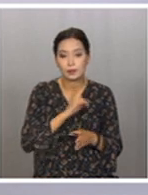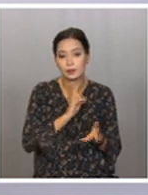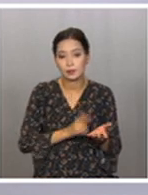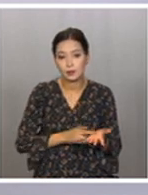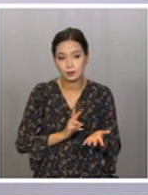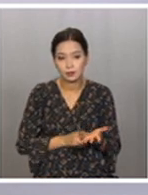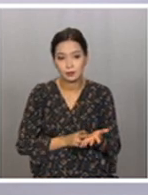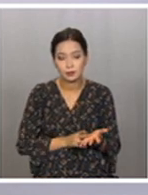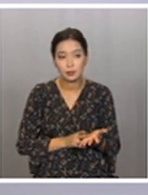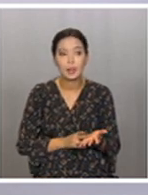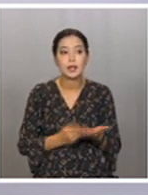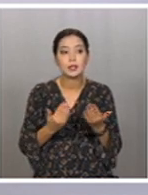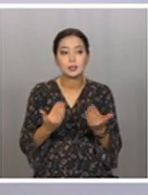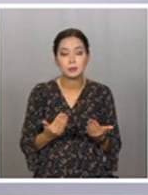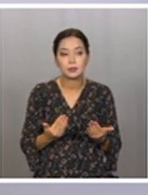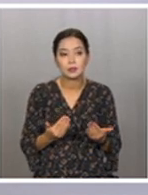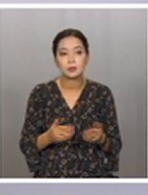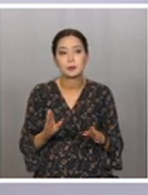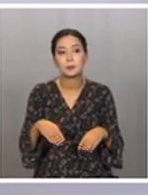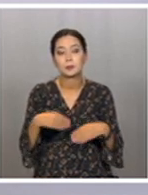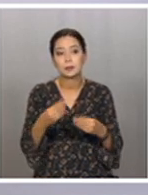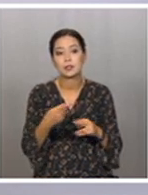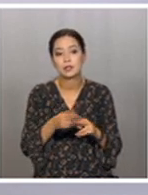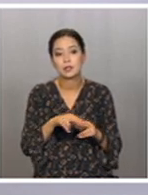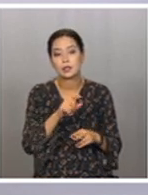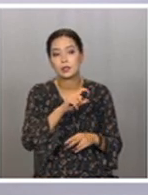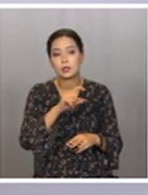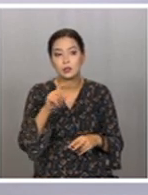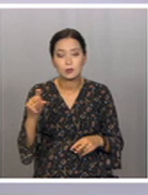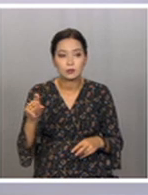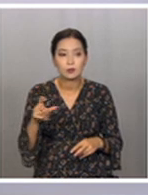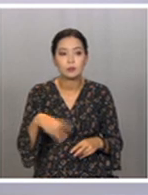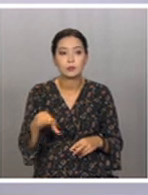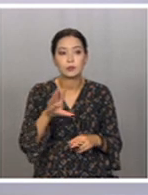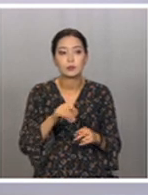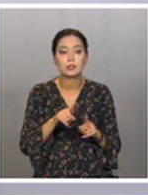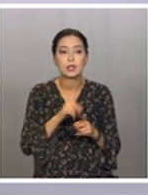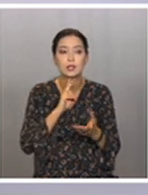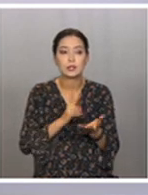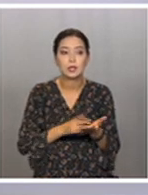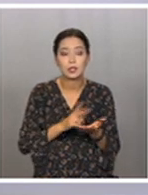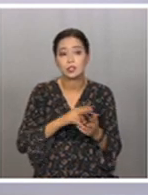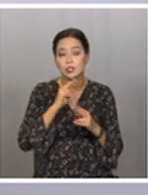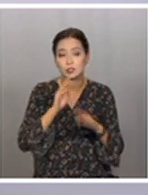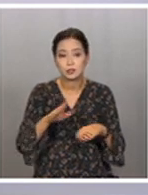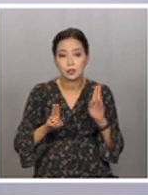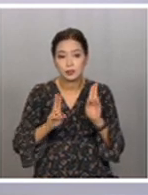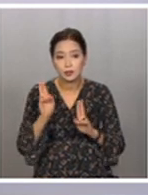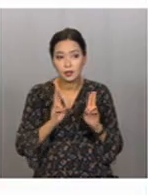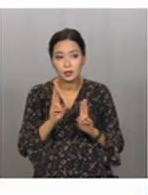дейді. Демек, балалар берілген теңдіктің сол жағын дәлелдесек жеткілікті. Олай болса,